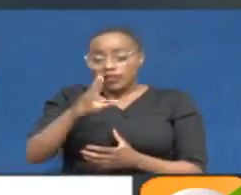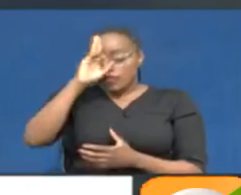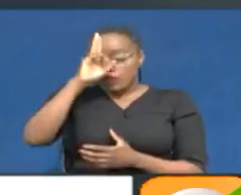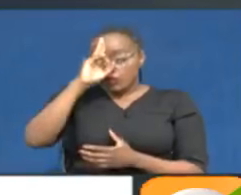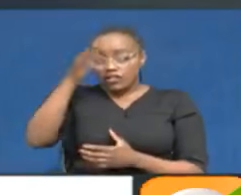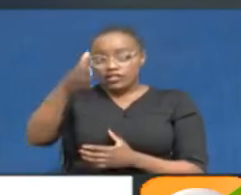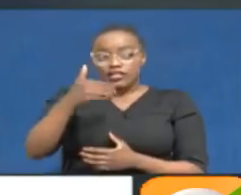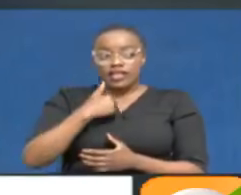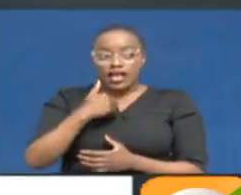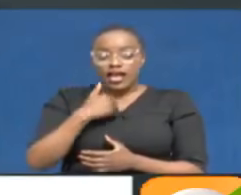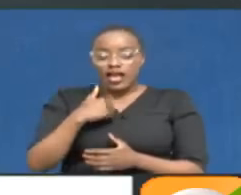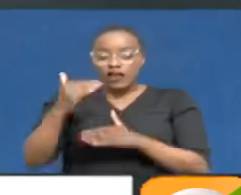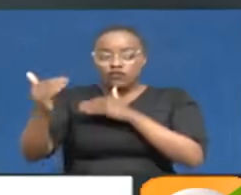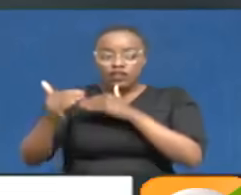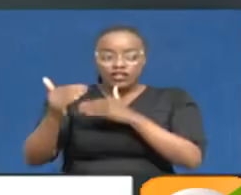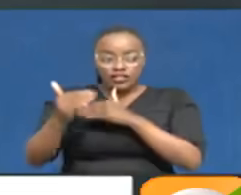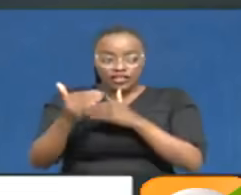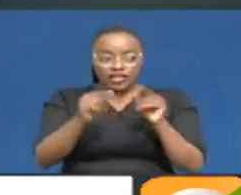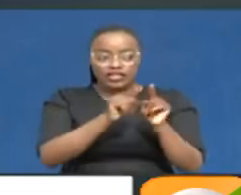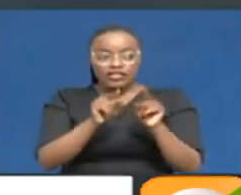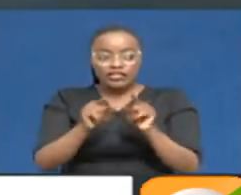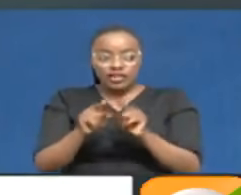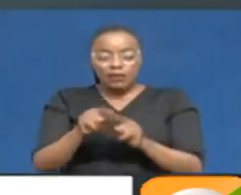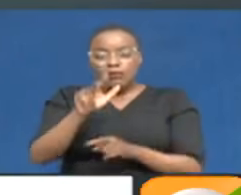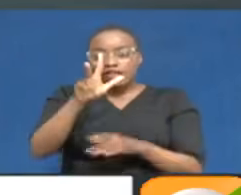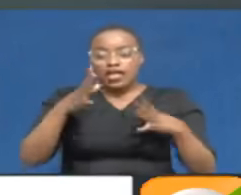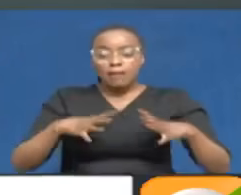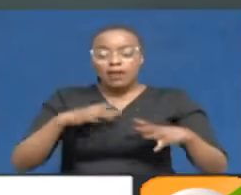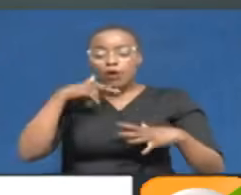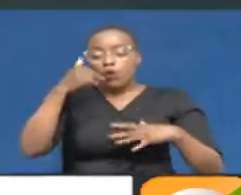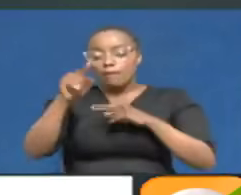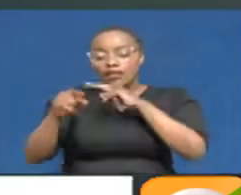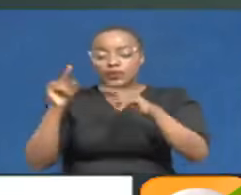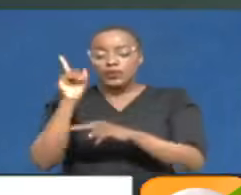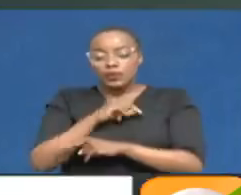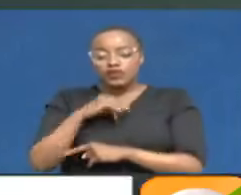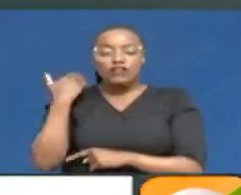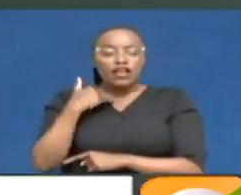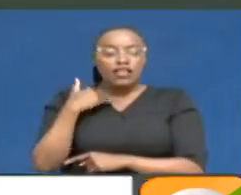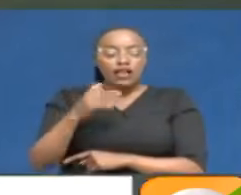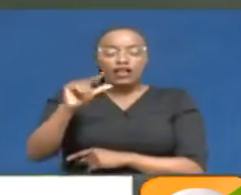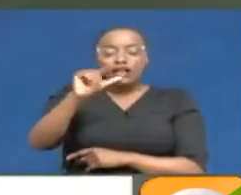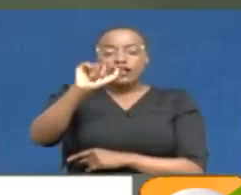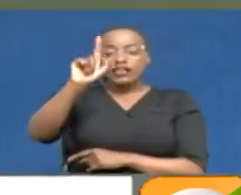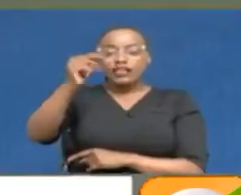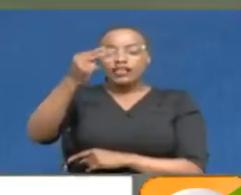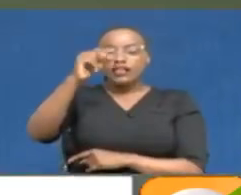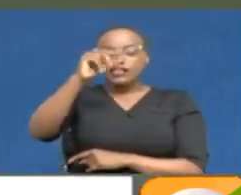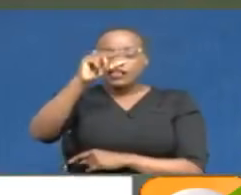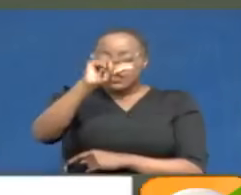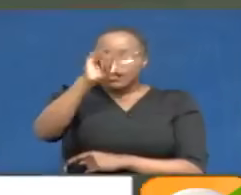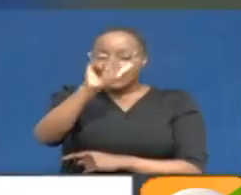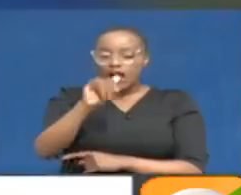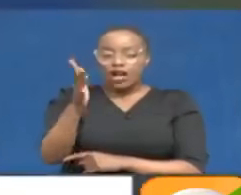Maafisa wa usalama wanainama karibu na miili ya watu watatu waliouawa na wavamizi katika eneo la Githiga, kaunti ya